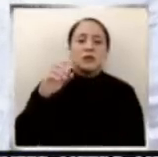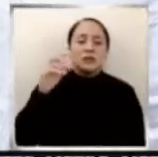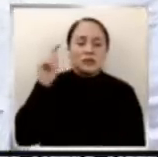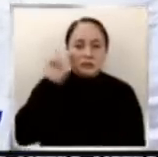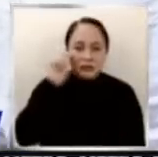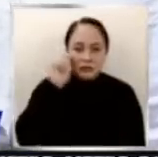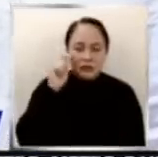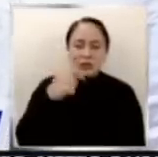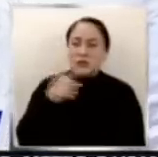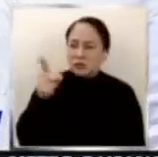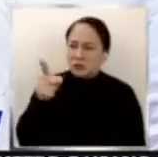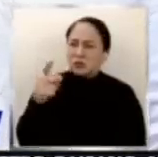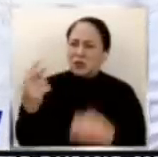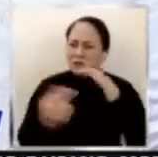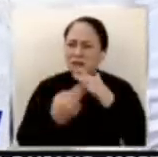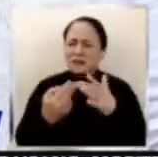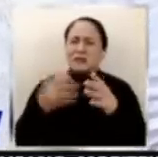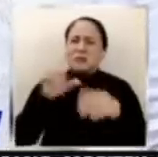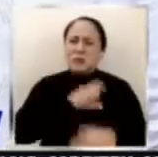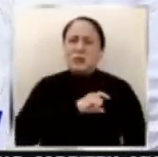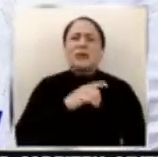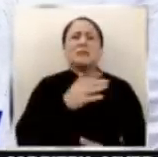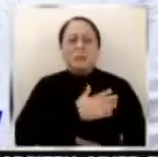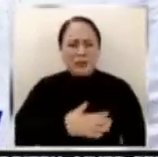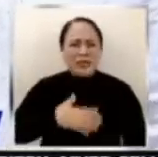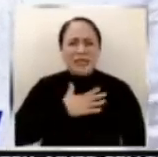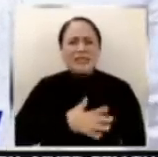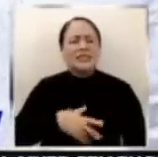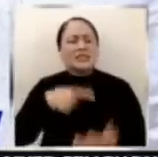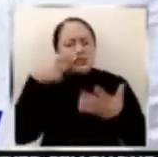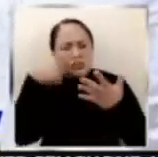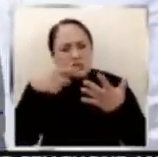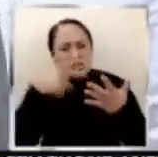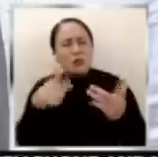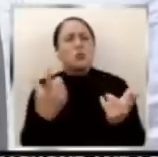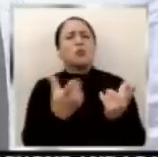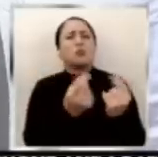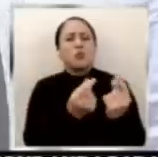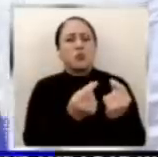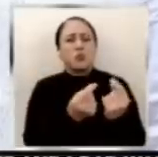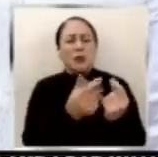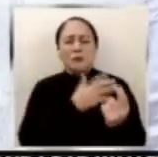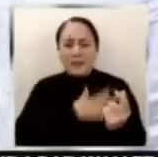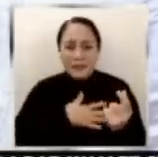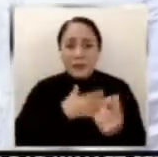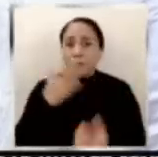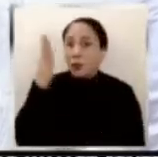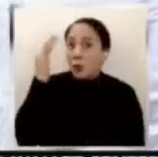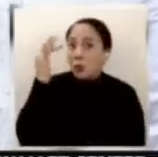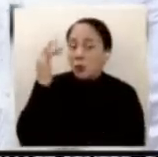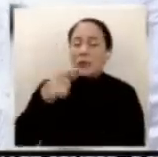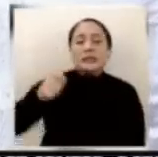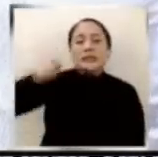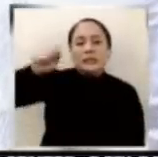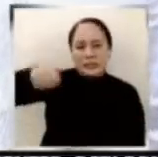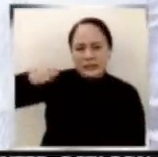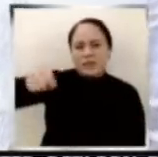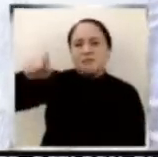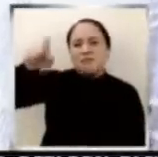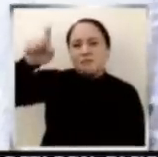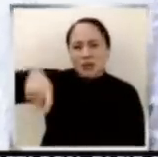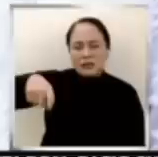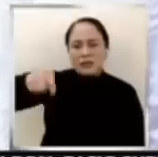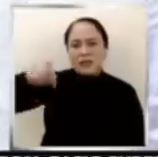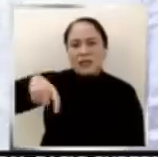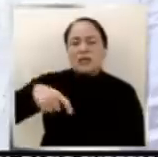kapulisan. Pakitignan po itong ginagawang ito, please lang. Oo. Because justice has to be